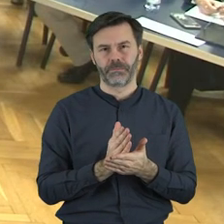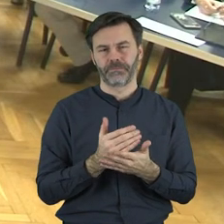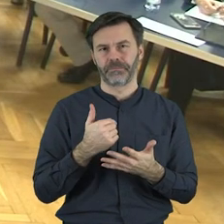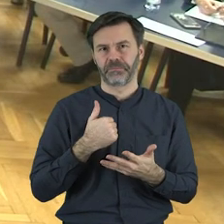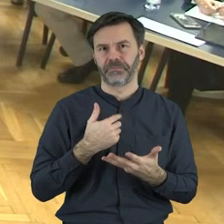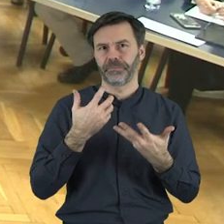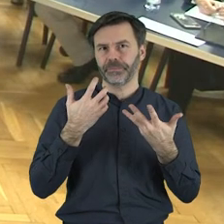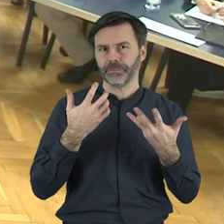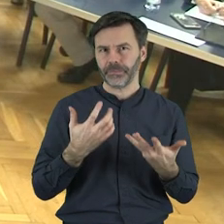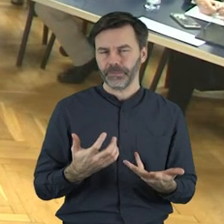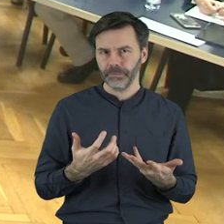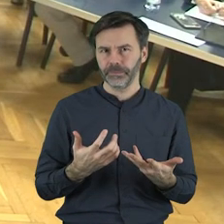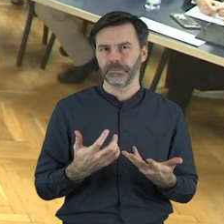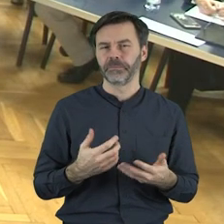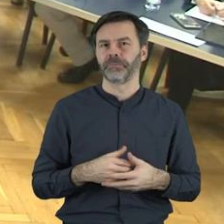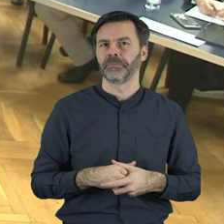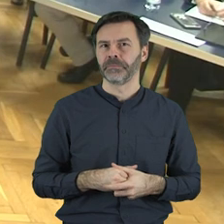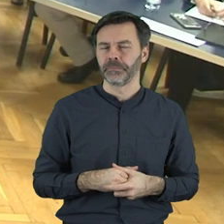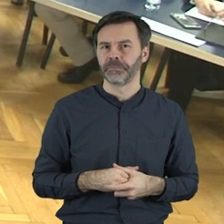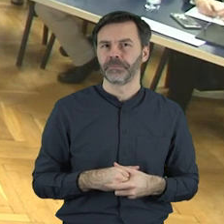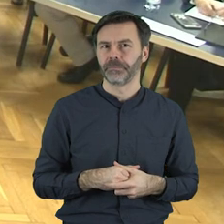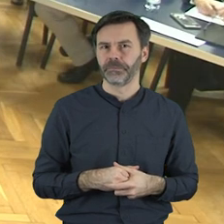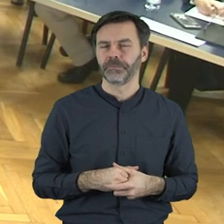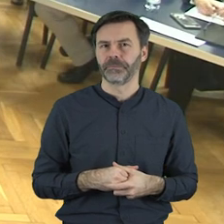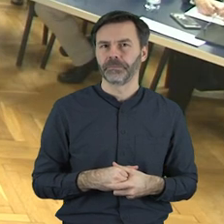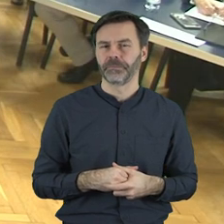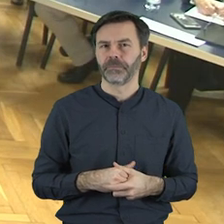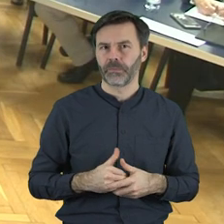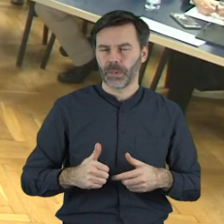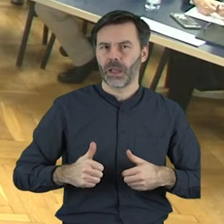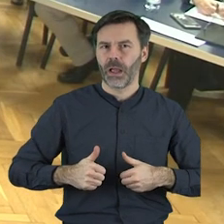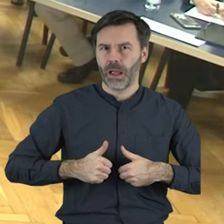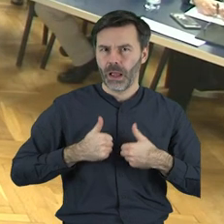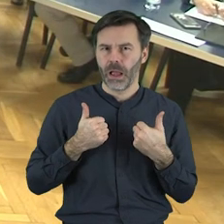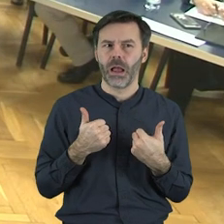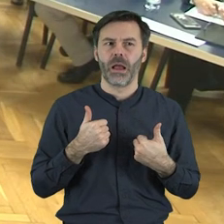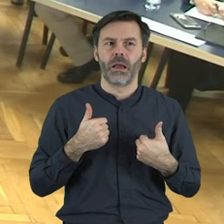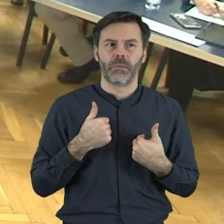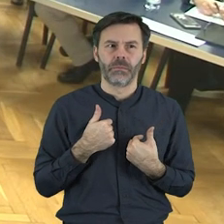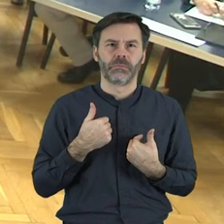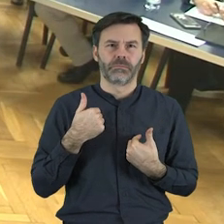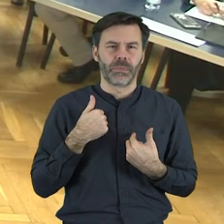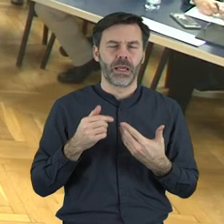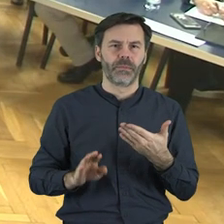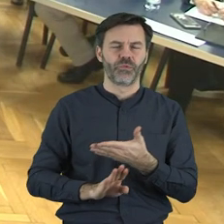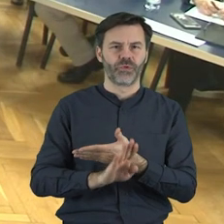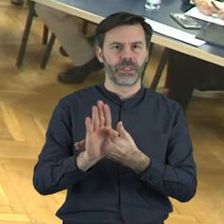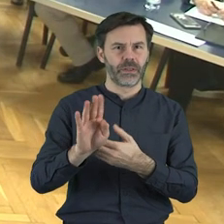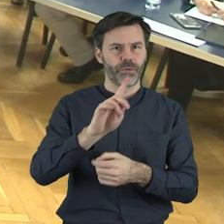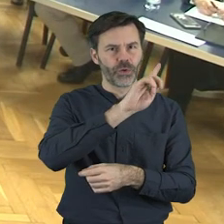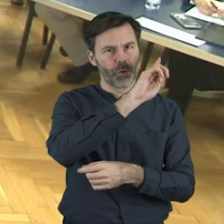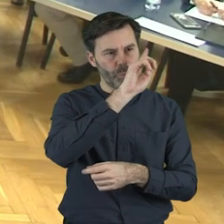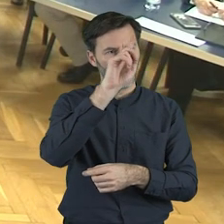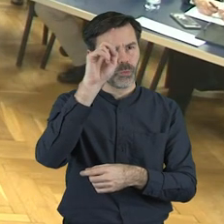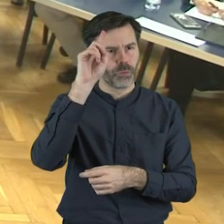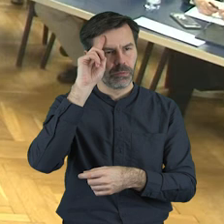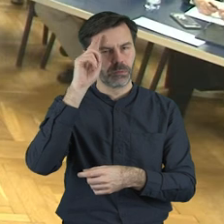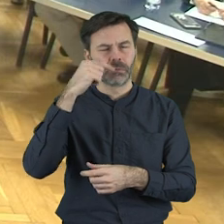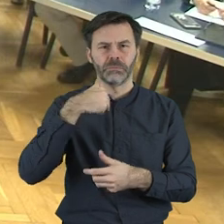tych mieszkańców, w imieniu samorządów wystąpić o precyzyjną informację co